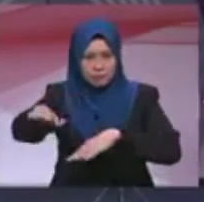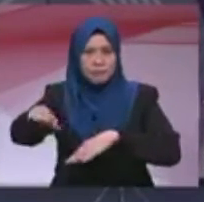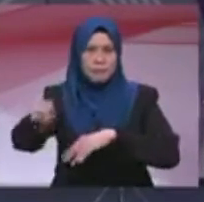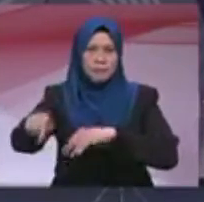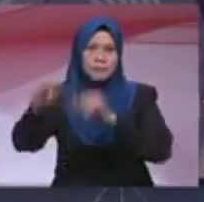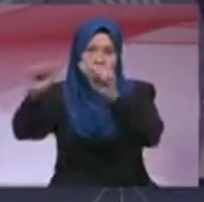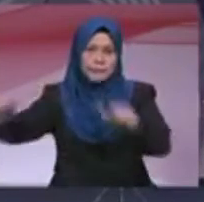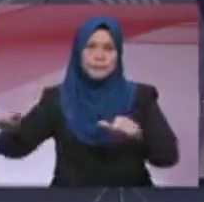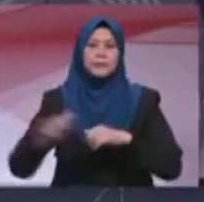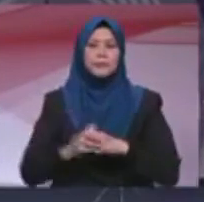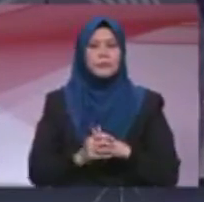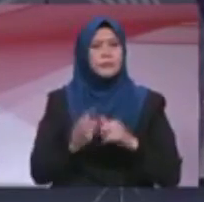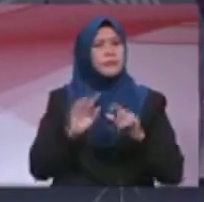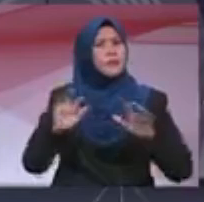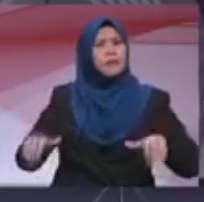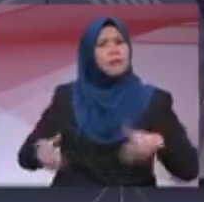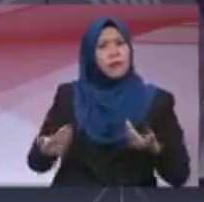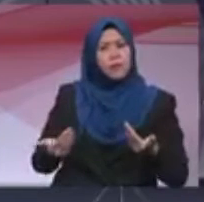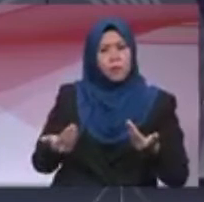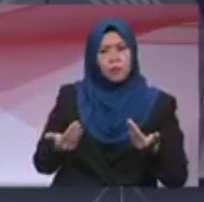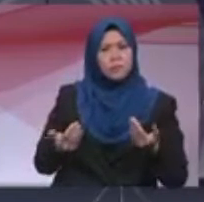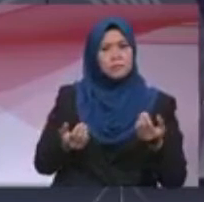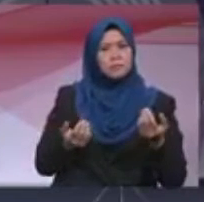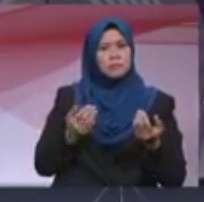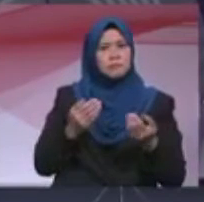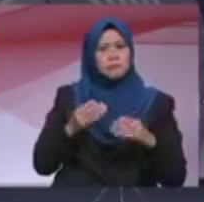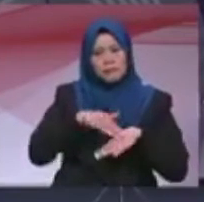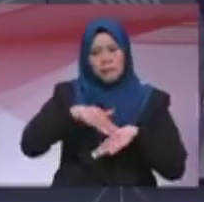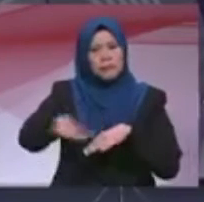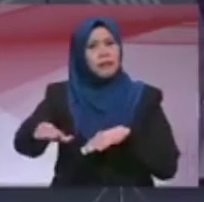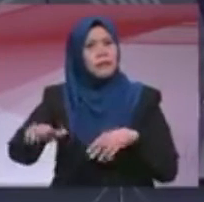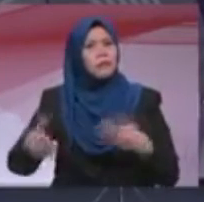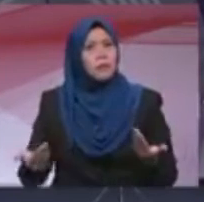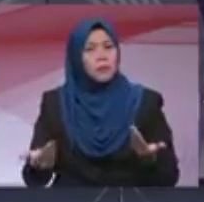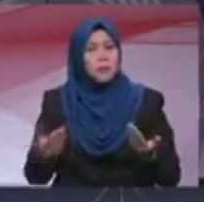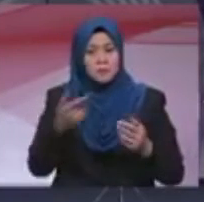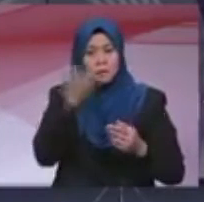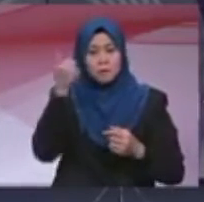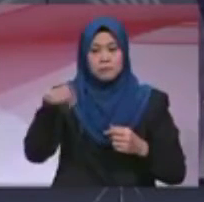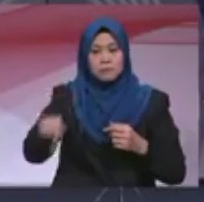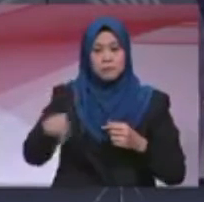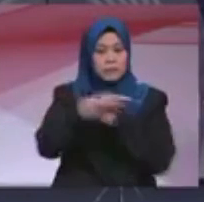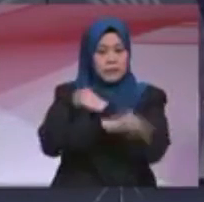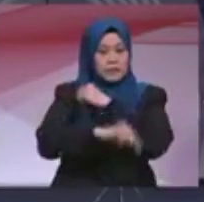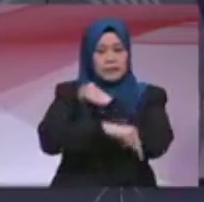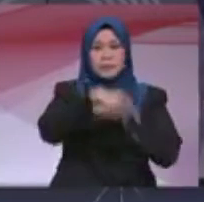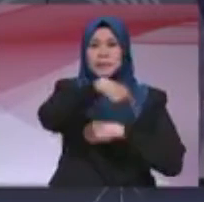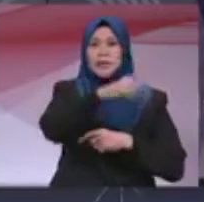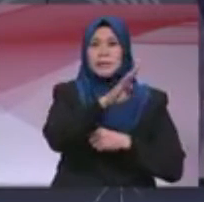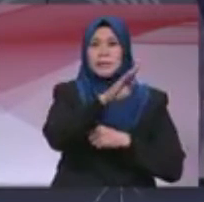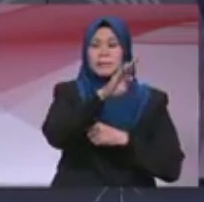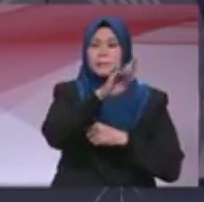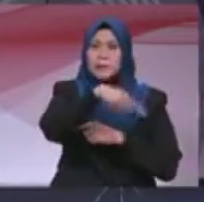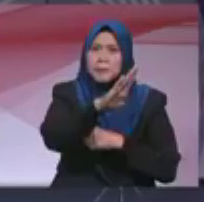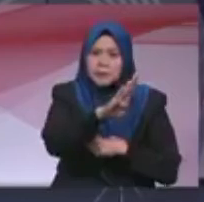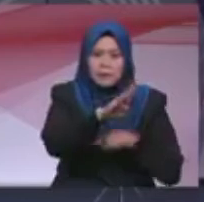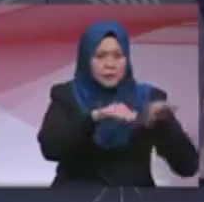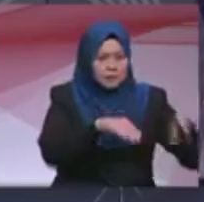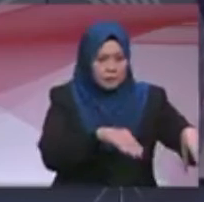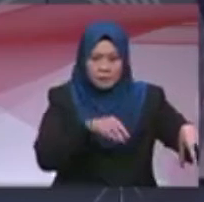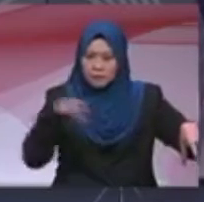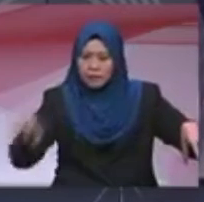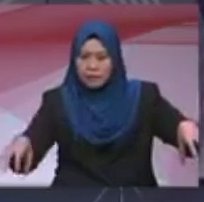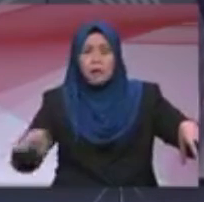Bagaimanakah mereka boleh bergerak dari negeri, mungkin negeri PKPB atau negeri PKPP ke negeri